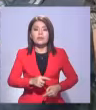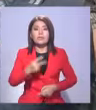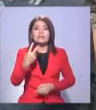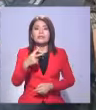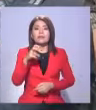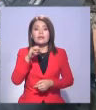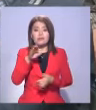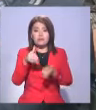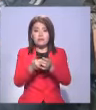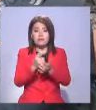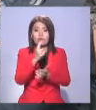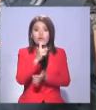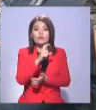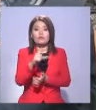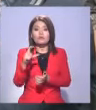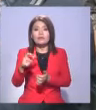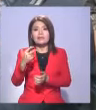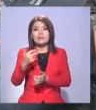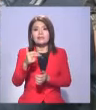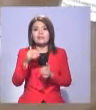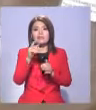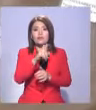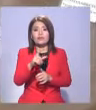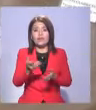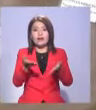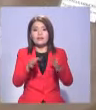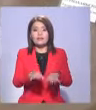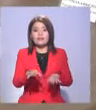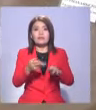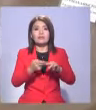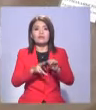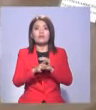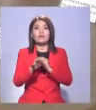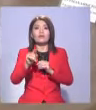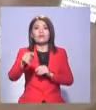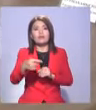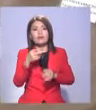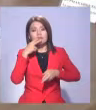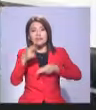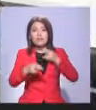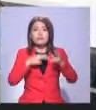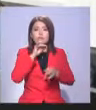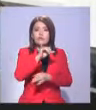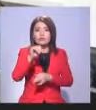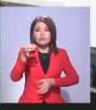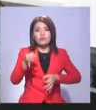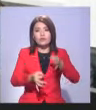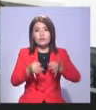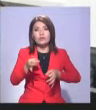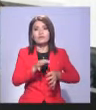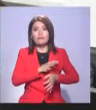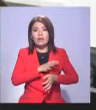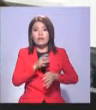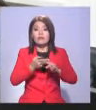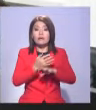уақыт ішінде 100-ге тарта адамның қазір 30-ы қалыпты. Алды 60 талқындаған талаптарын айтып талай жерге барған, тіпті сотта болыпты.